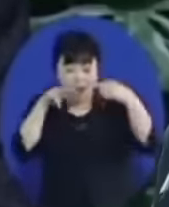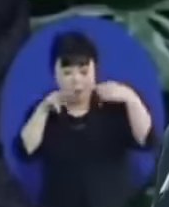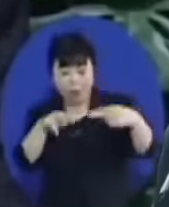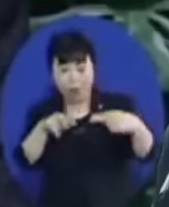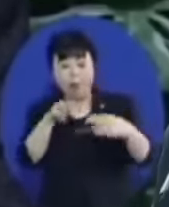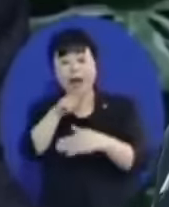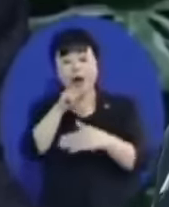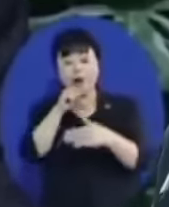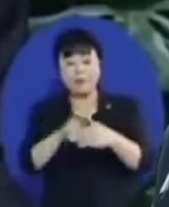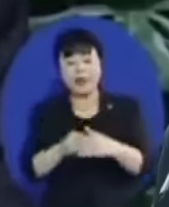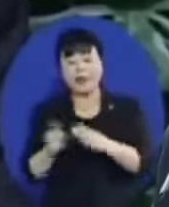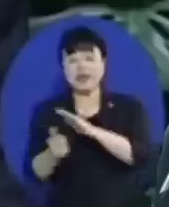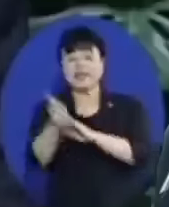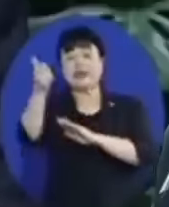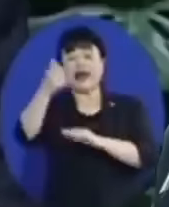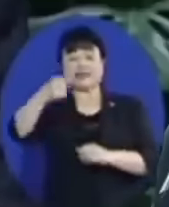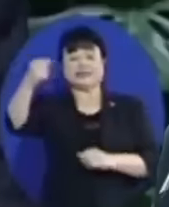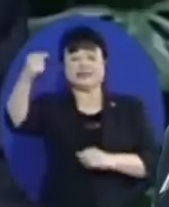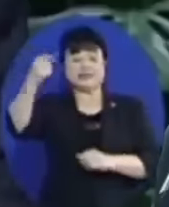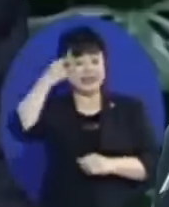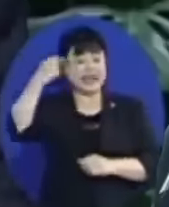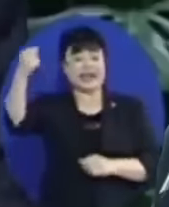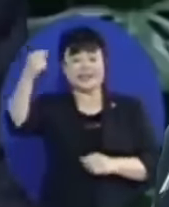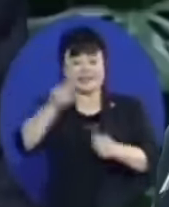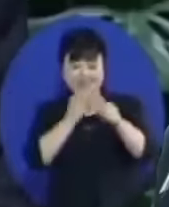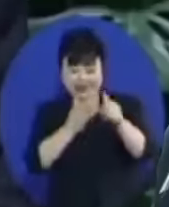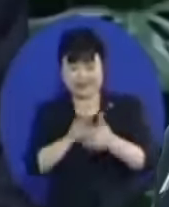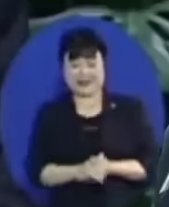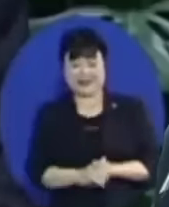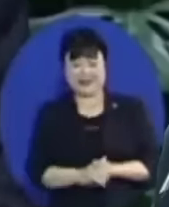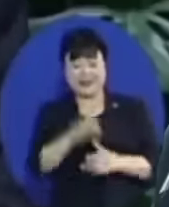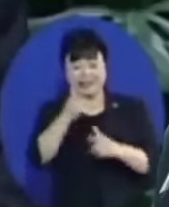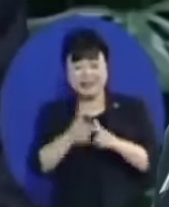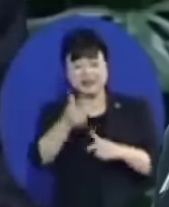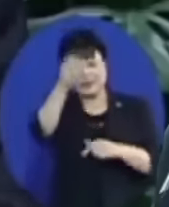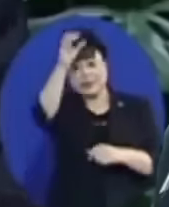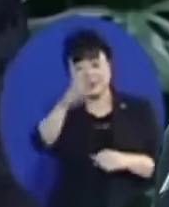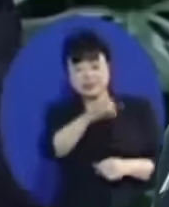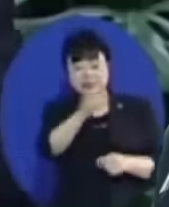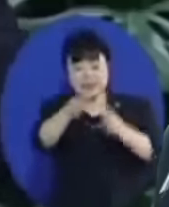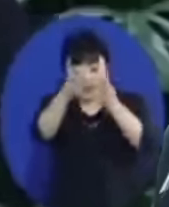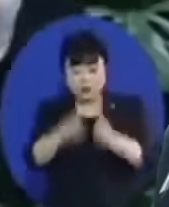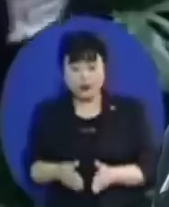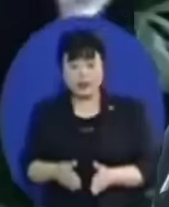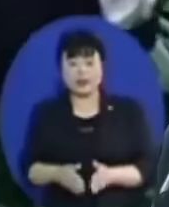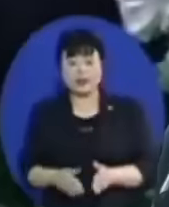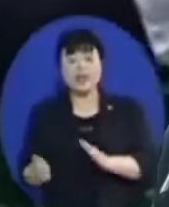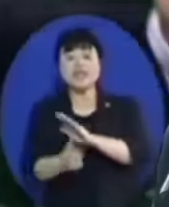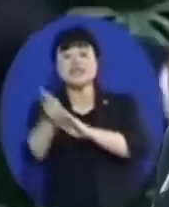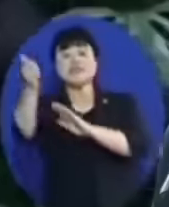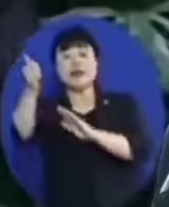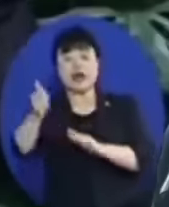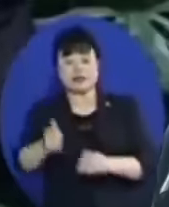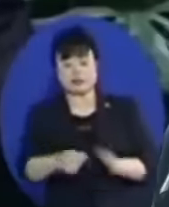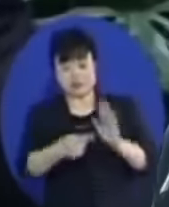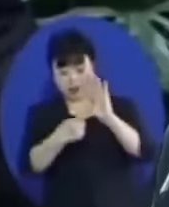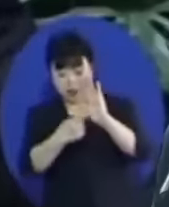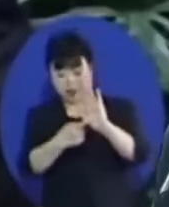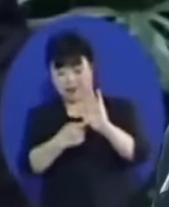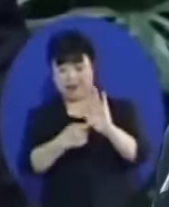언제나 마음에 희망찬 생각을 가져야 되는 것입니다. 예수님은 십자가를 통하여 우리 위에 희망의 휘장을 채동하신